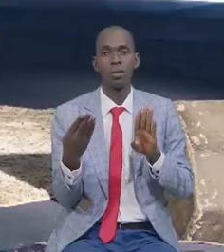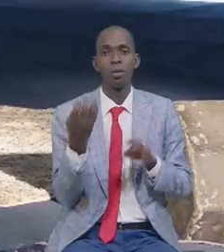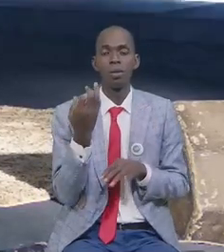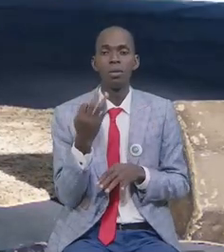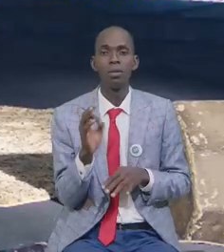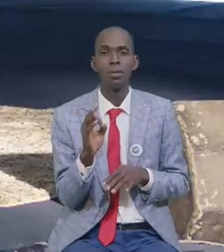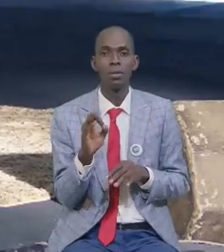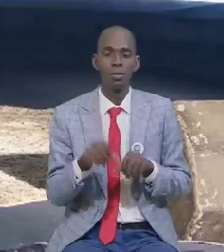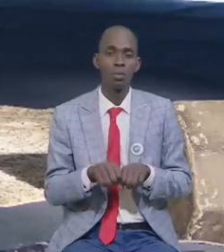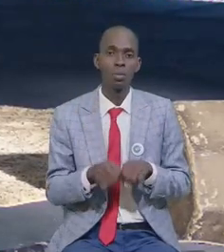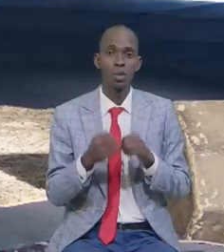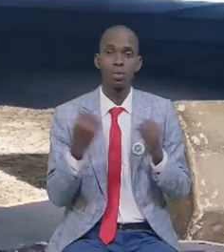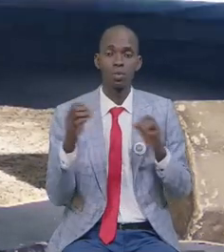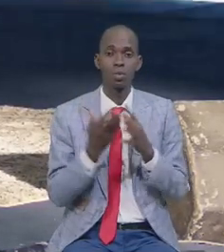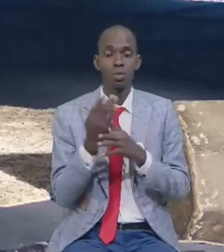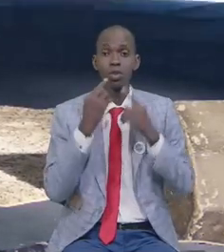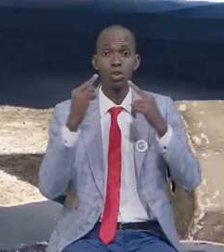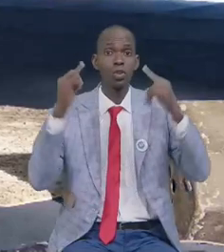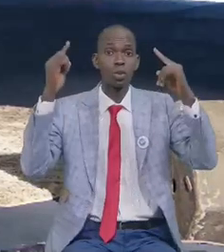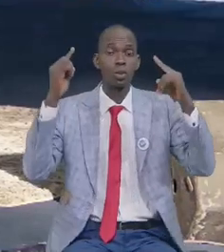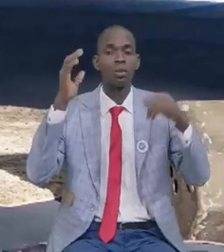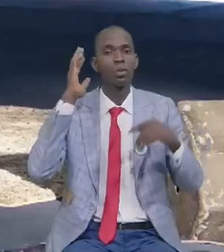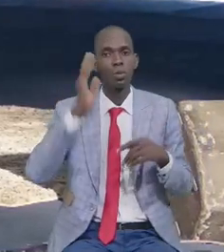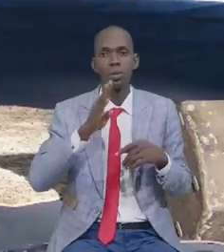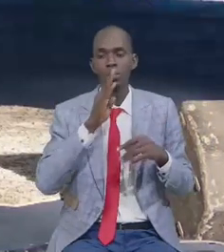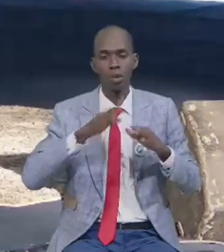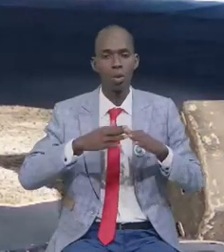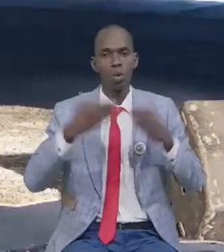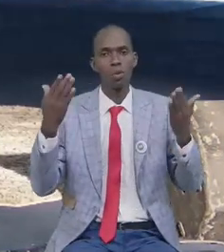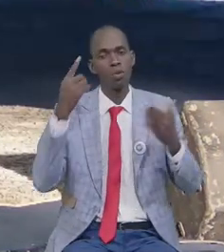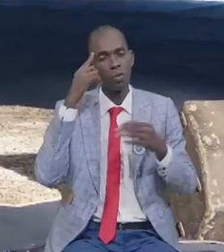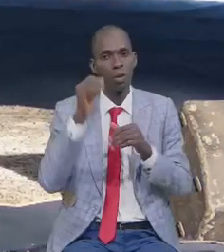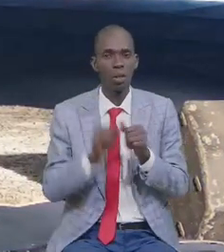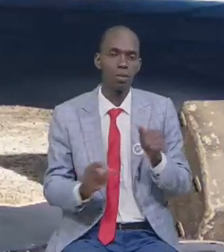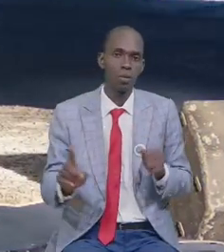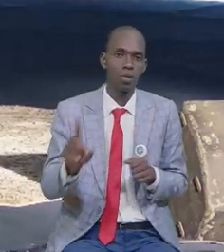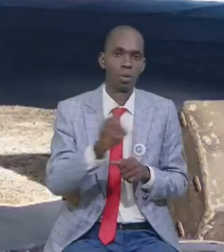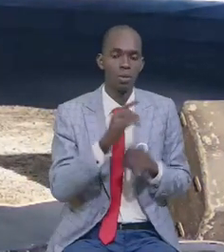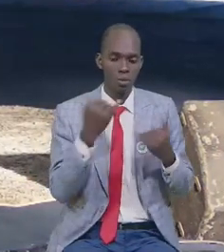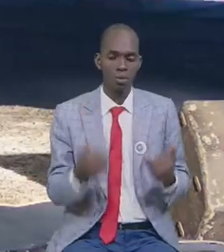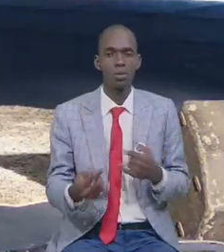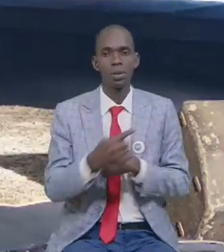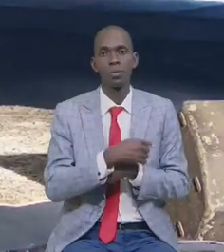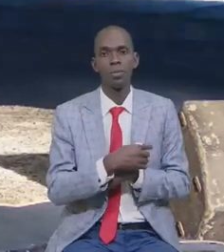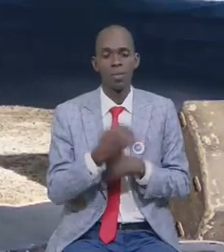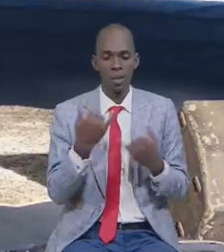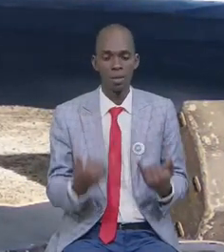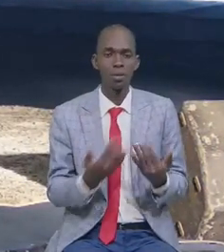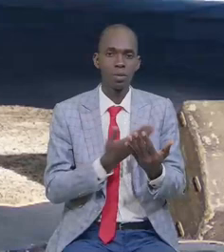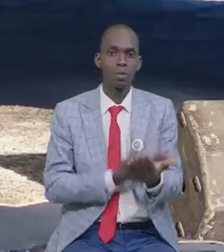Et la porte de la percée sera ouverte à chacun en ce jour, ce matin,